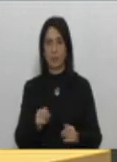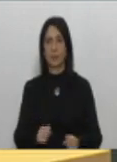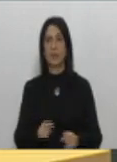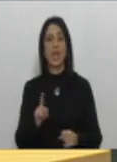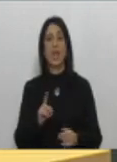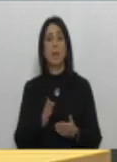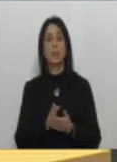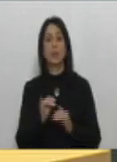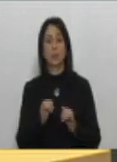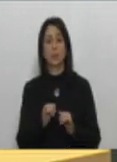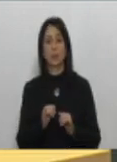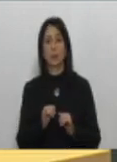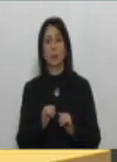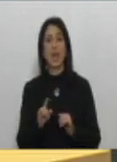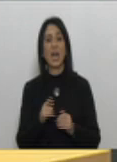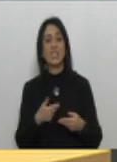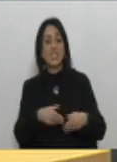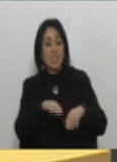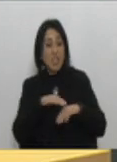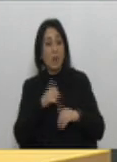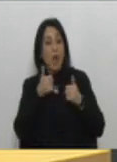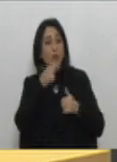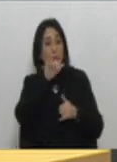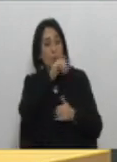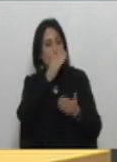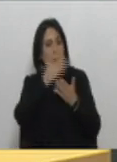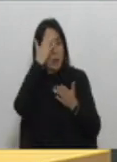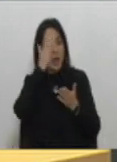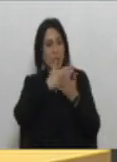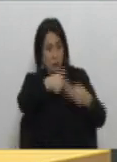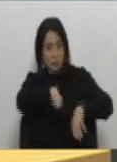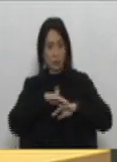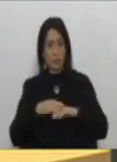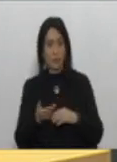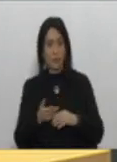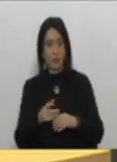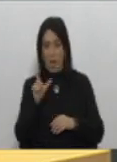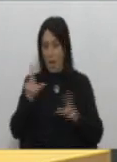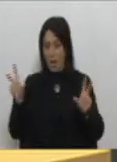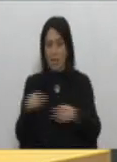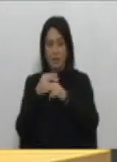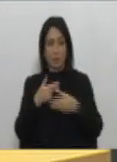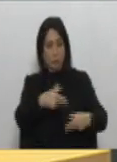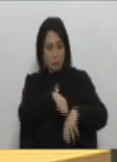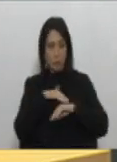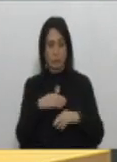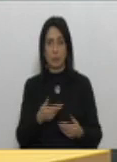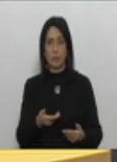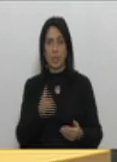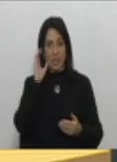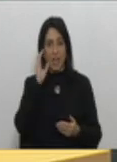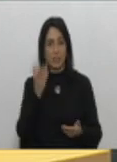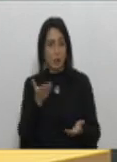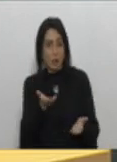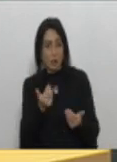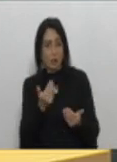რა მიმართულებით რას გთავაზობთ? მაშინ ეს მაინც გითხარით, რომ იქნებ გავითვალისწინოთ და იქნებ ჩვენც ავსახოთ ეს და დაგიჯეროთ. არ გვაქვს